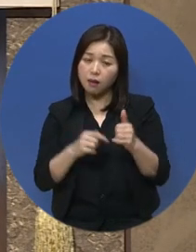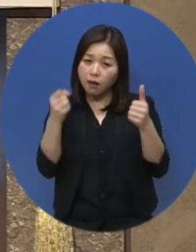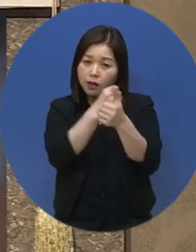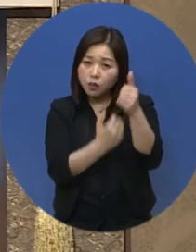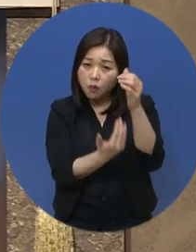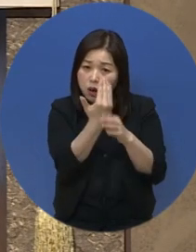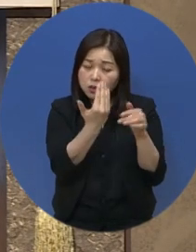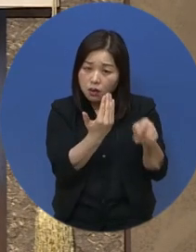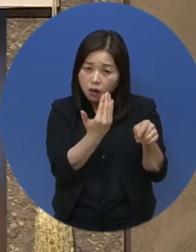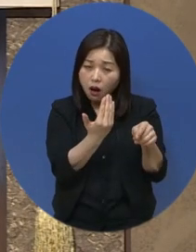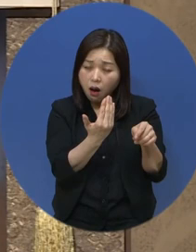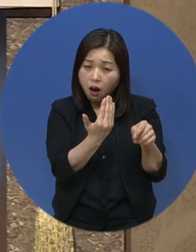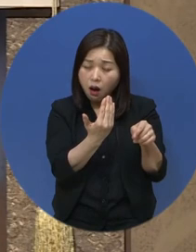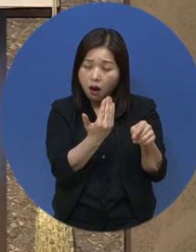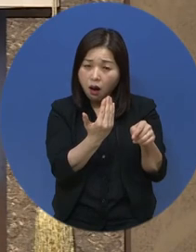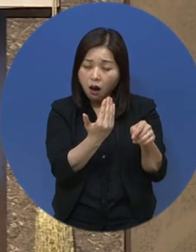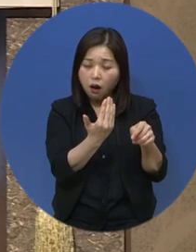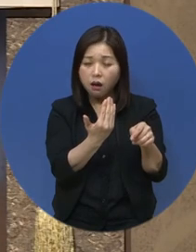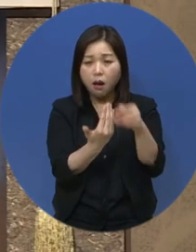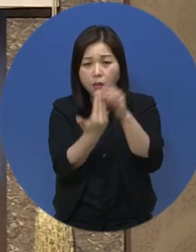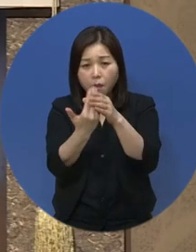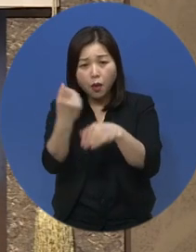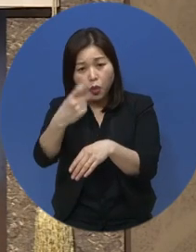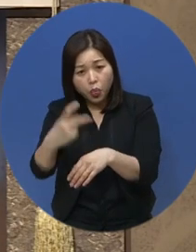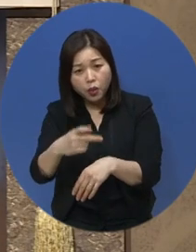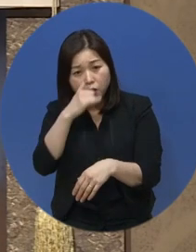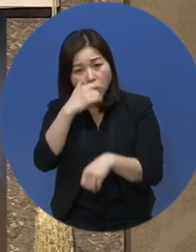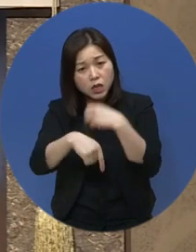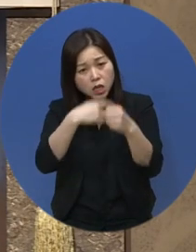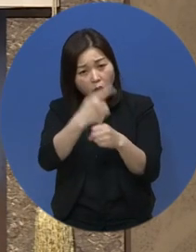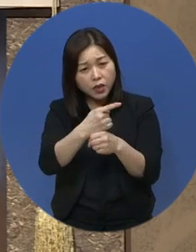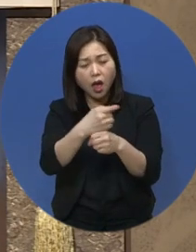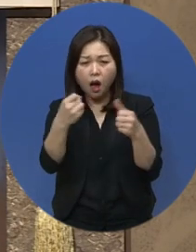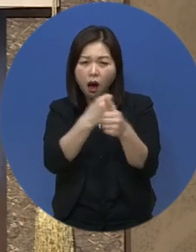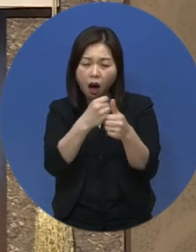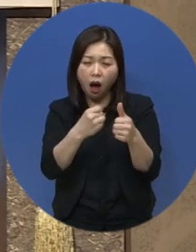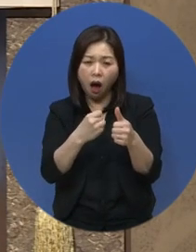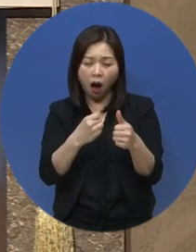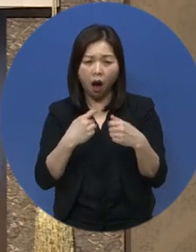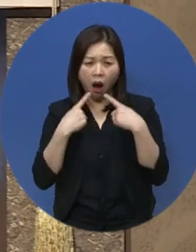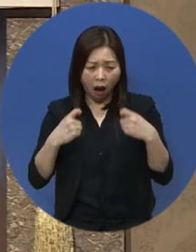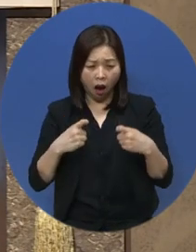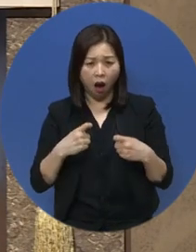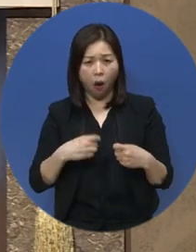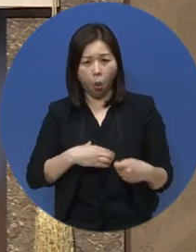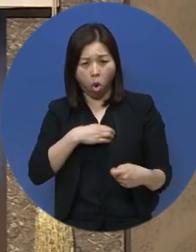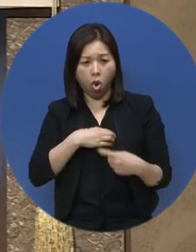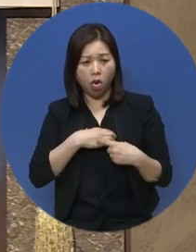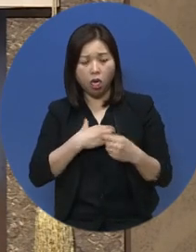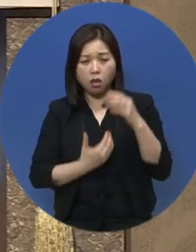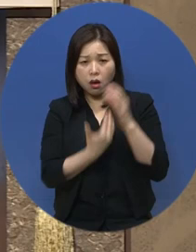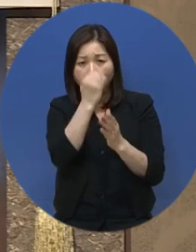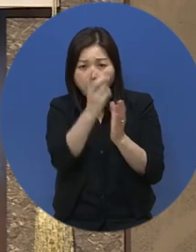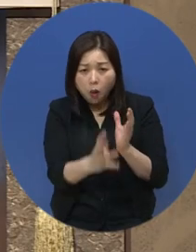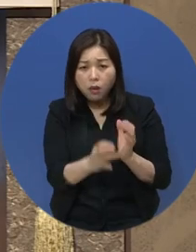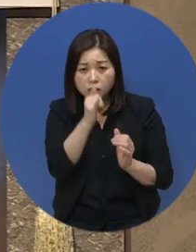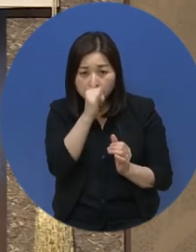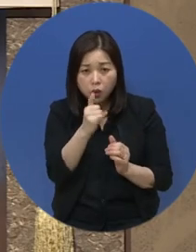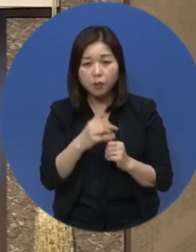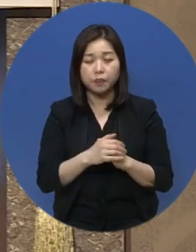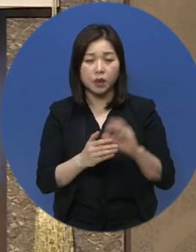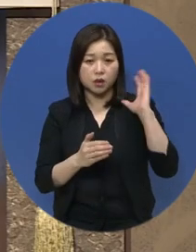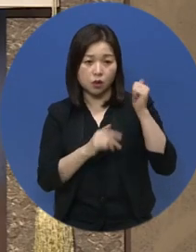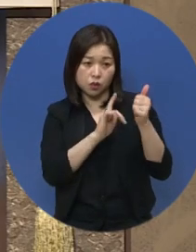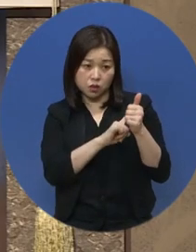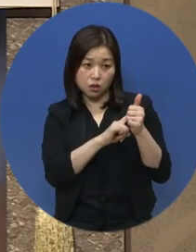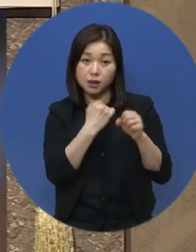또 생겨나고 1년에 정말 끔찍한 아동학대 사건이 여러 번 터지고 있음에도 불구하고 심지어는 작년에도 대통령께서